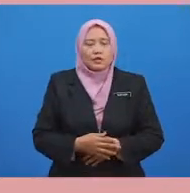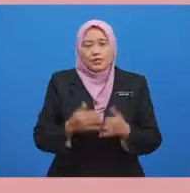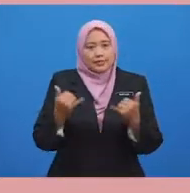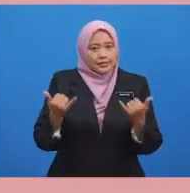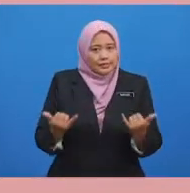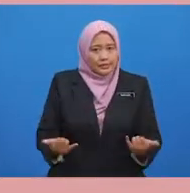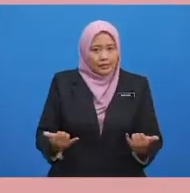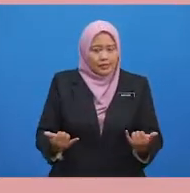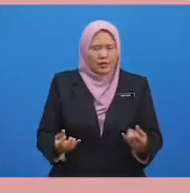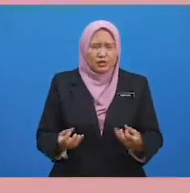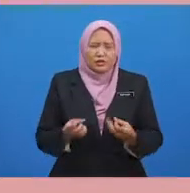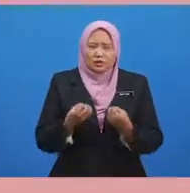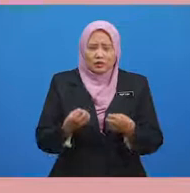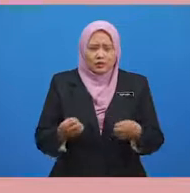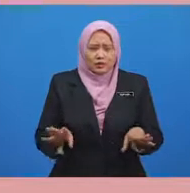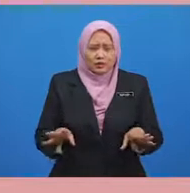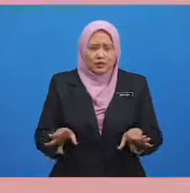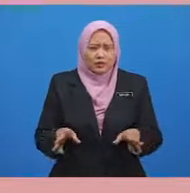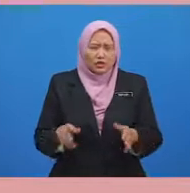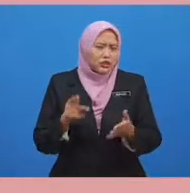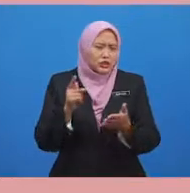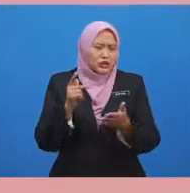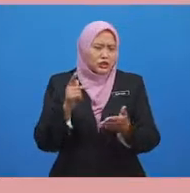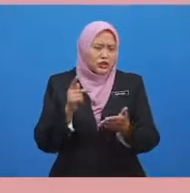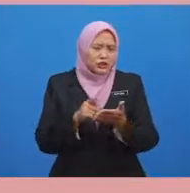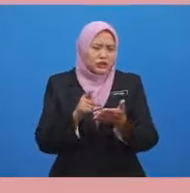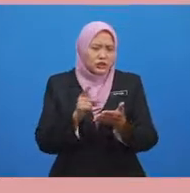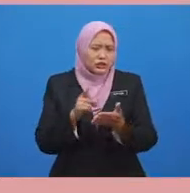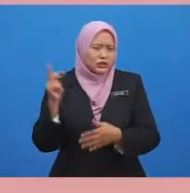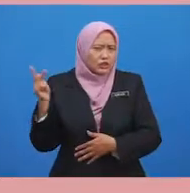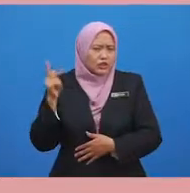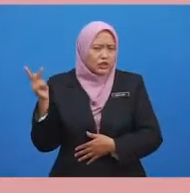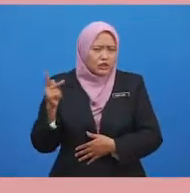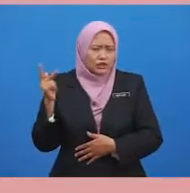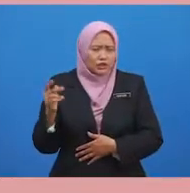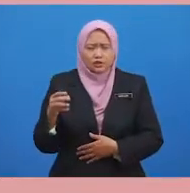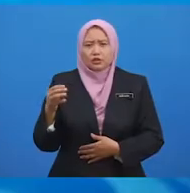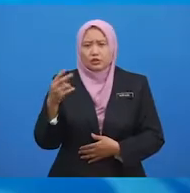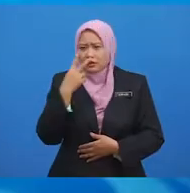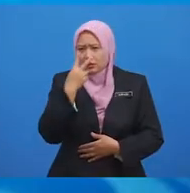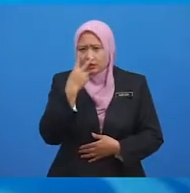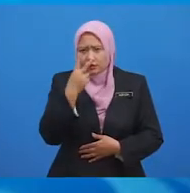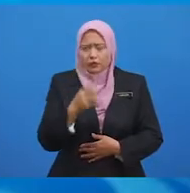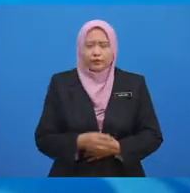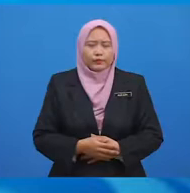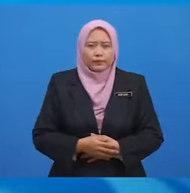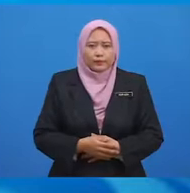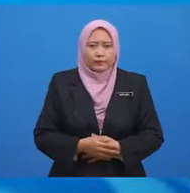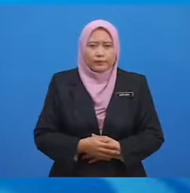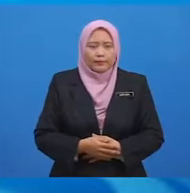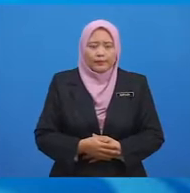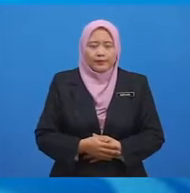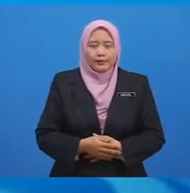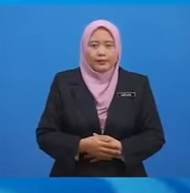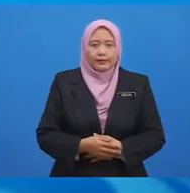Sekarang dah jarang kita menggunakan kerana kecanggihan teknologi. Kini kita